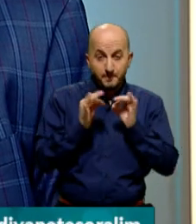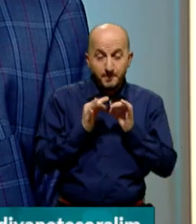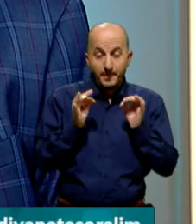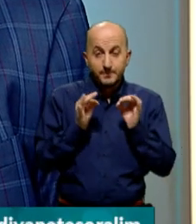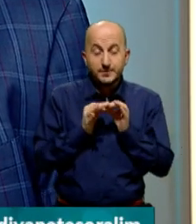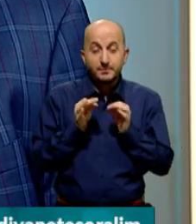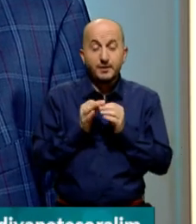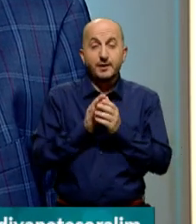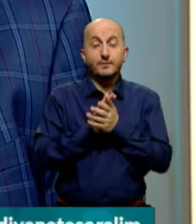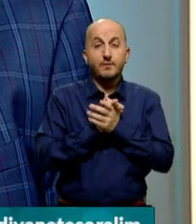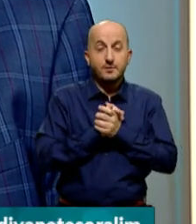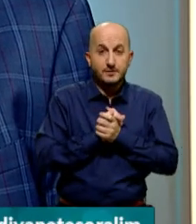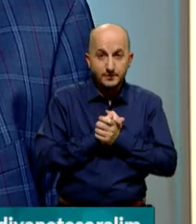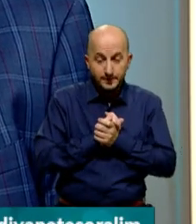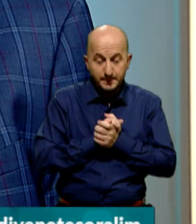Bismillahirrahmanirrahim.